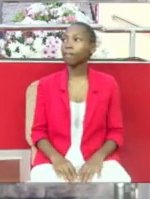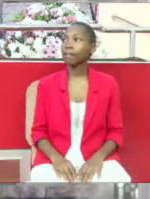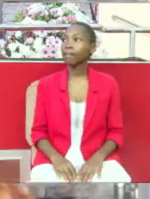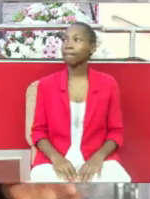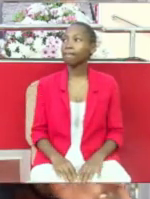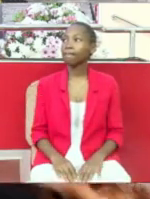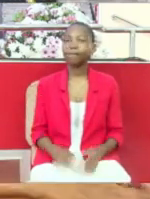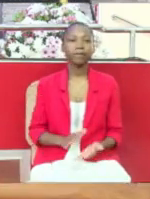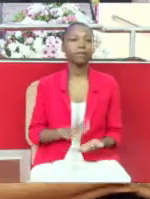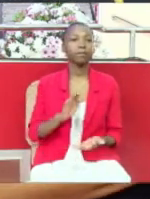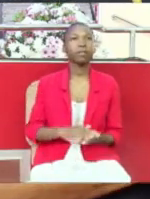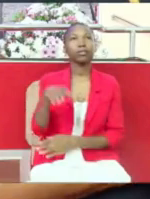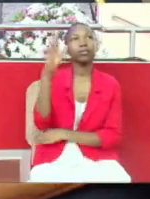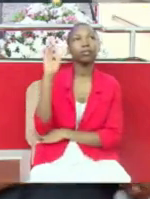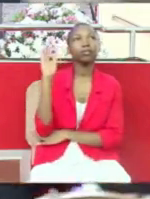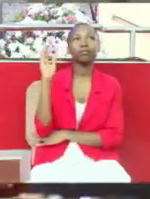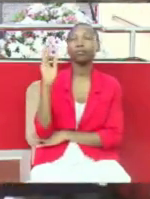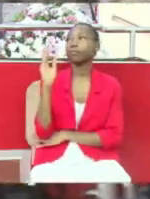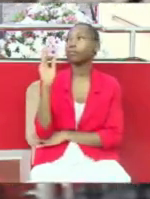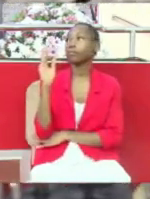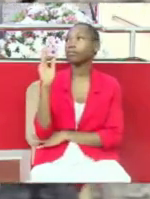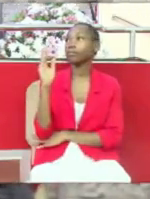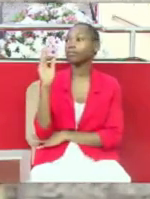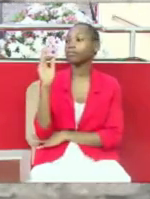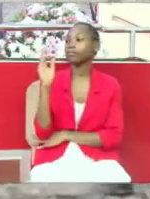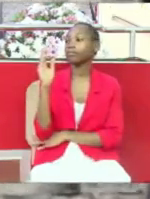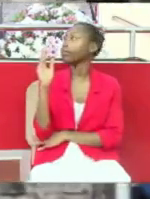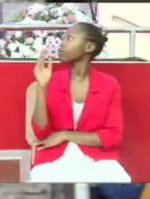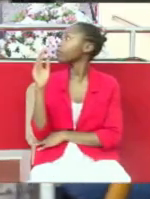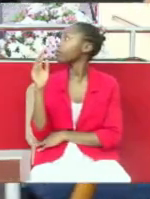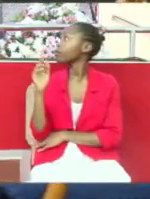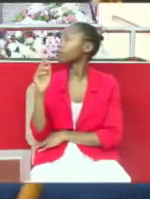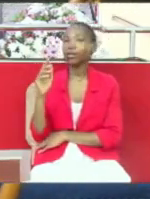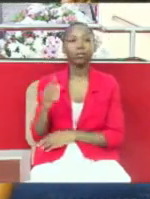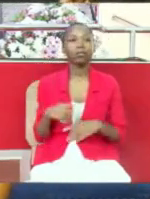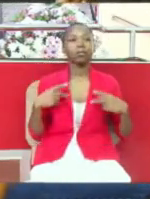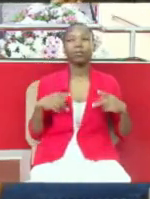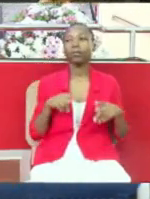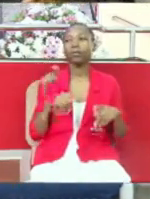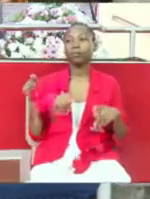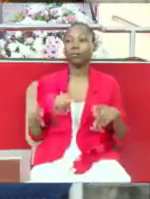Bwana Yesu asifiwe. Amen. Ni watu wangapi harusi zao walifanya wakati kulikuwa na mvua?